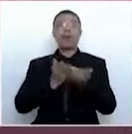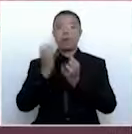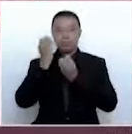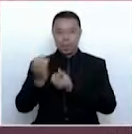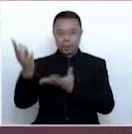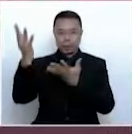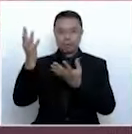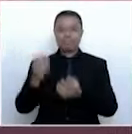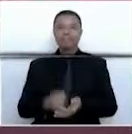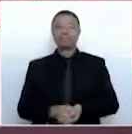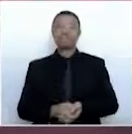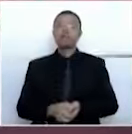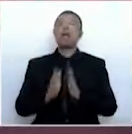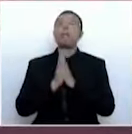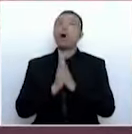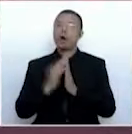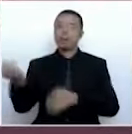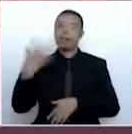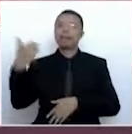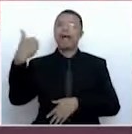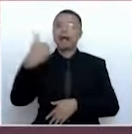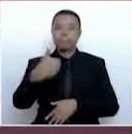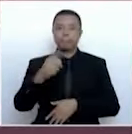pantun. Mohon cakapnya.